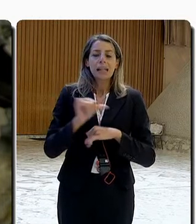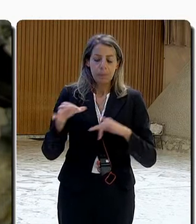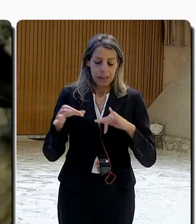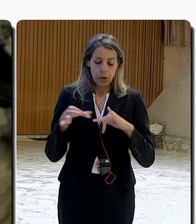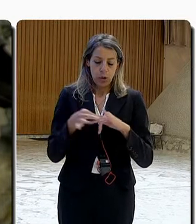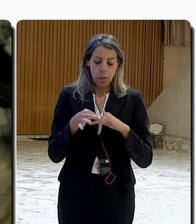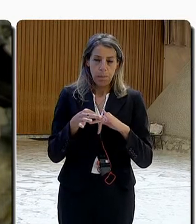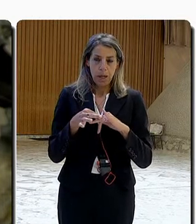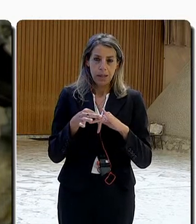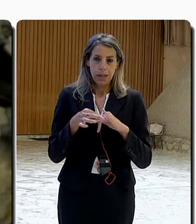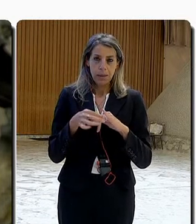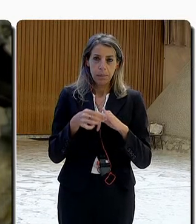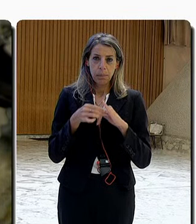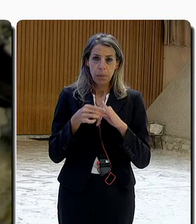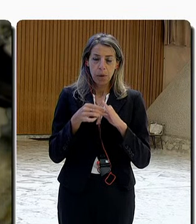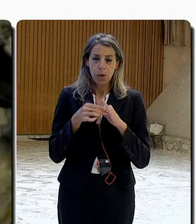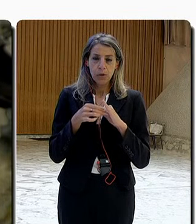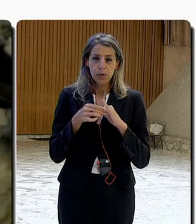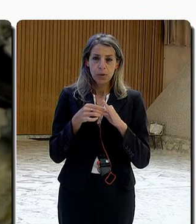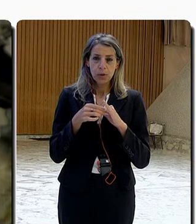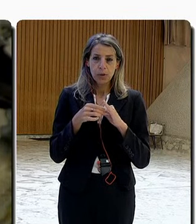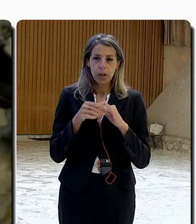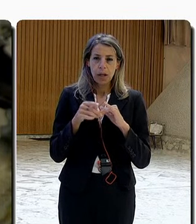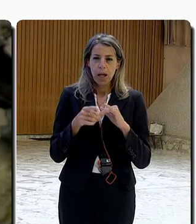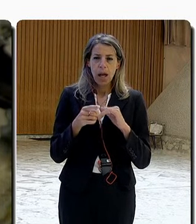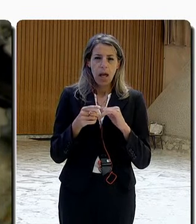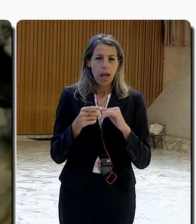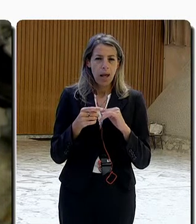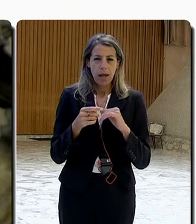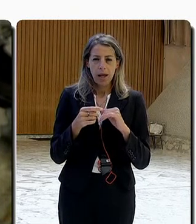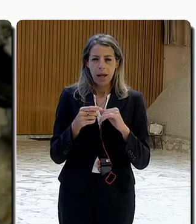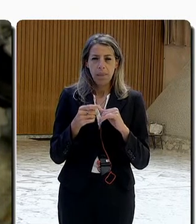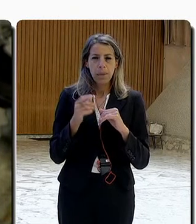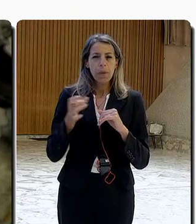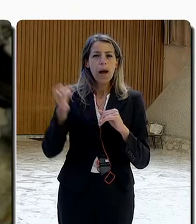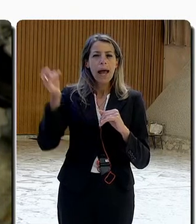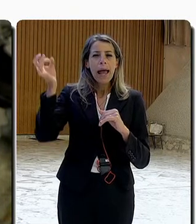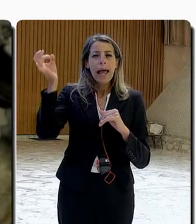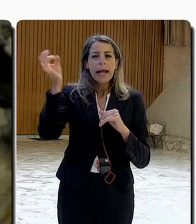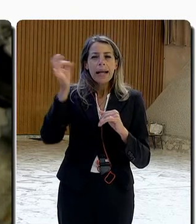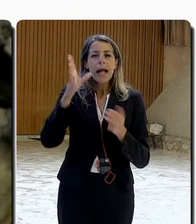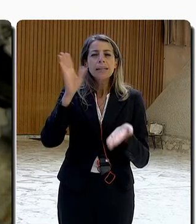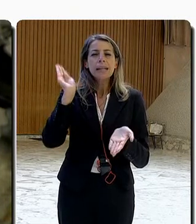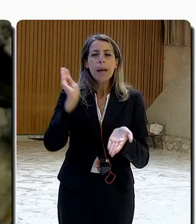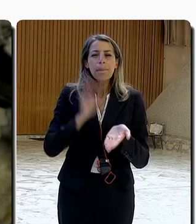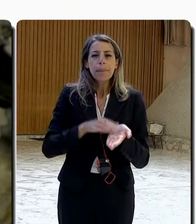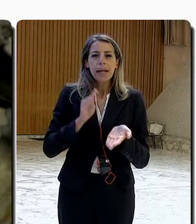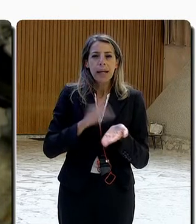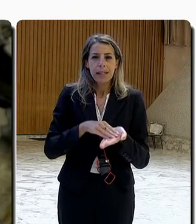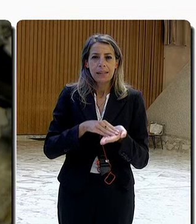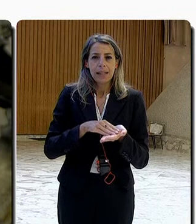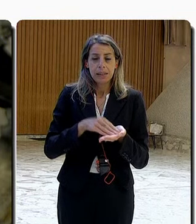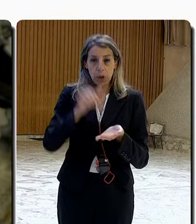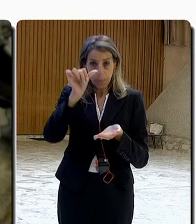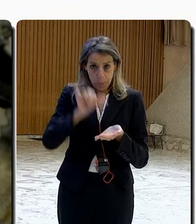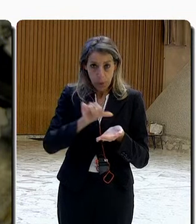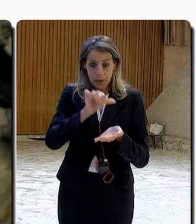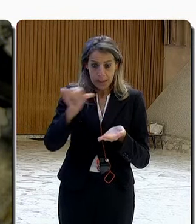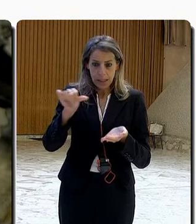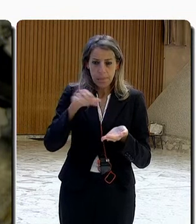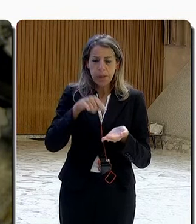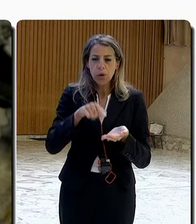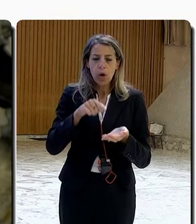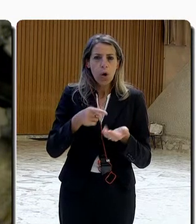è un moltiplicatore potente della grazia presente nel sacramento